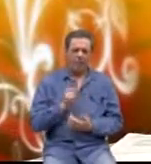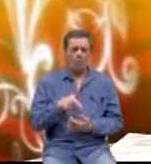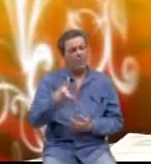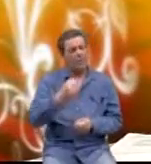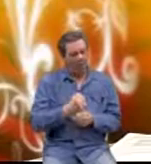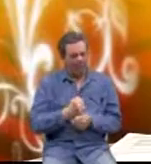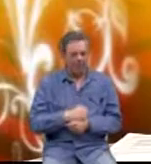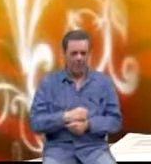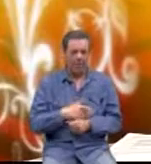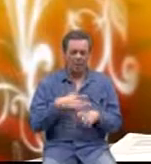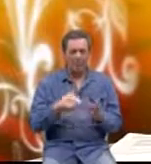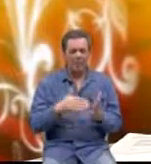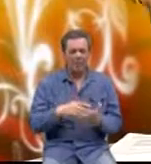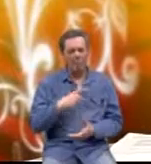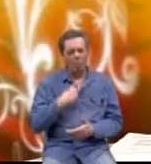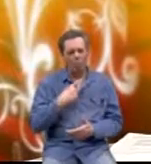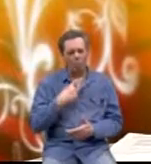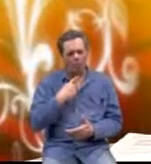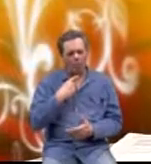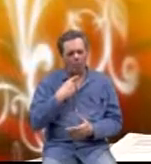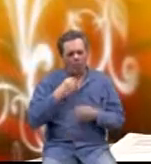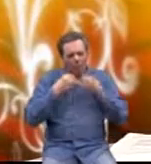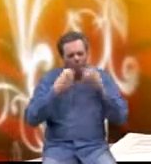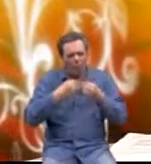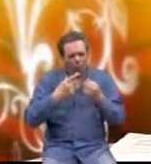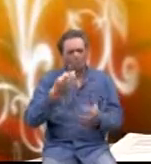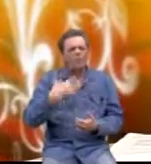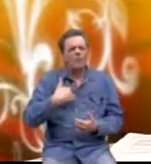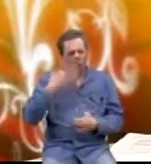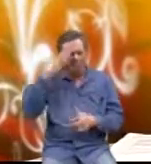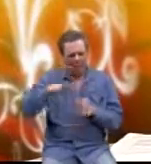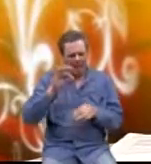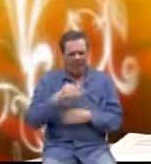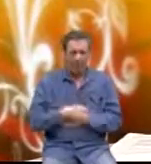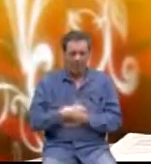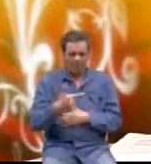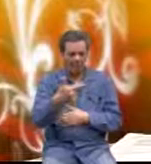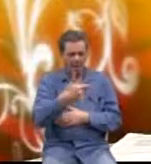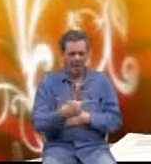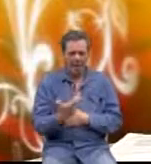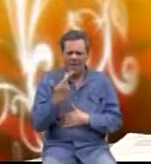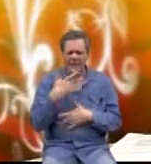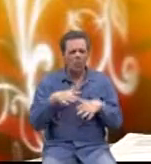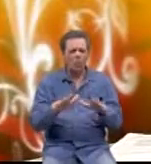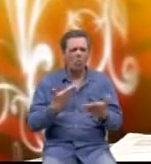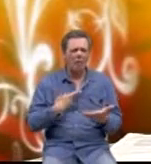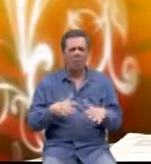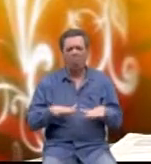napraviti. U stvari, ljudi trebaju govoriti svoje ideje. Ali, sad vi koja radite s tim svim, zašto su ljudi tako